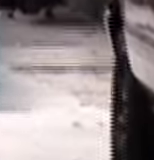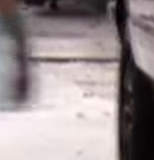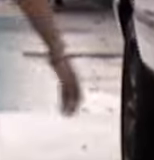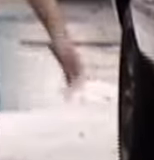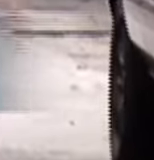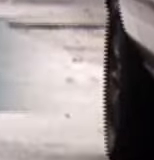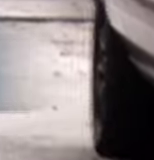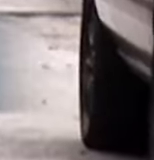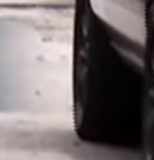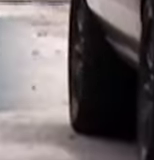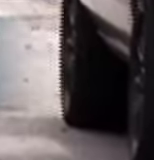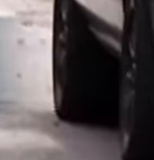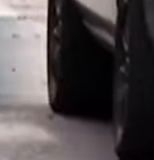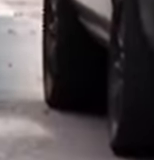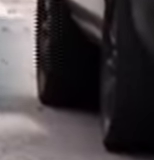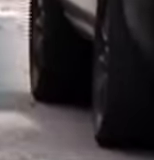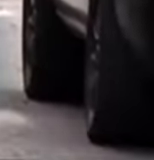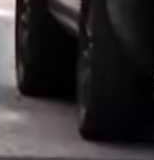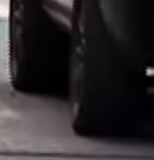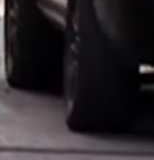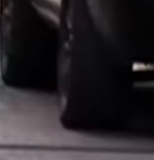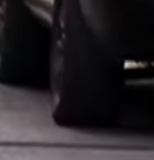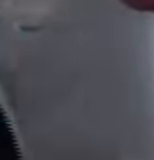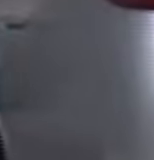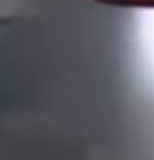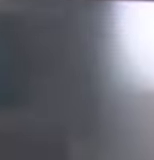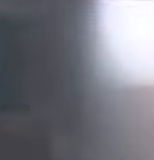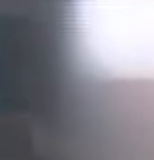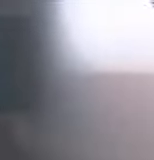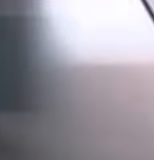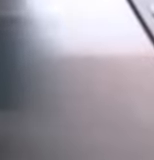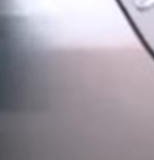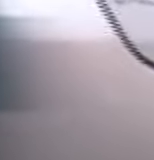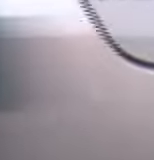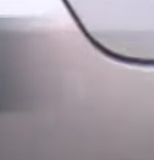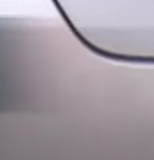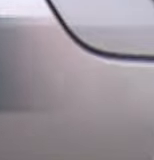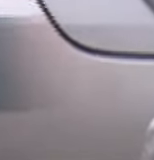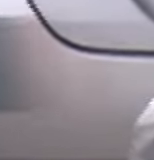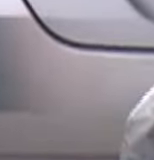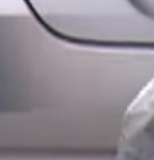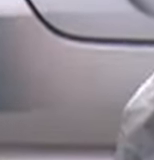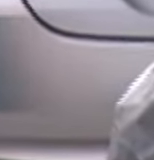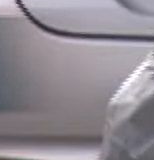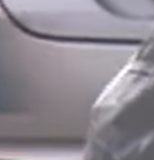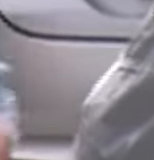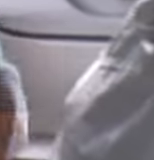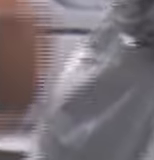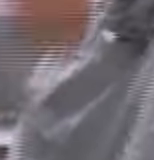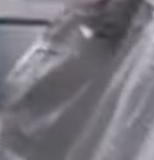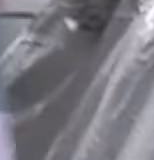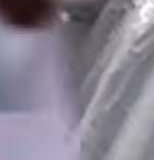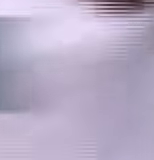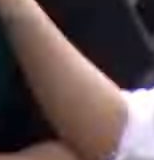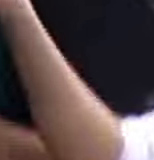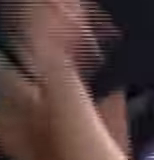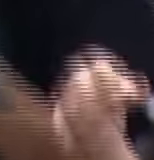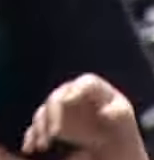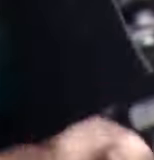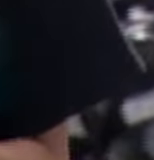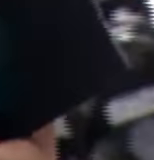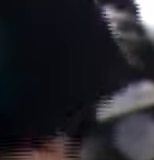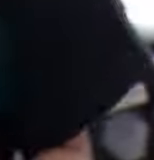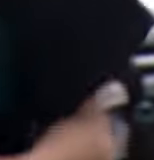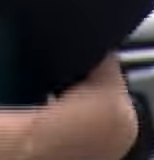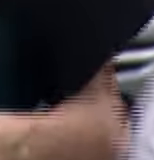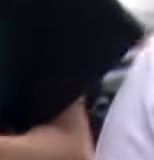pleaser, sabi nga nila. Ano nga ba ito? At paano, kailan ba ito mabuti at kailan hindi masyado? Yan, alam natin yan. Sa bayong